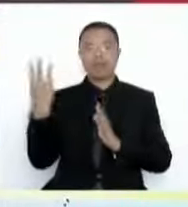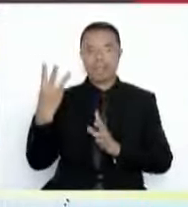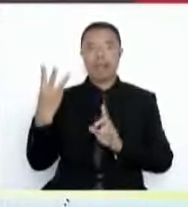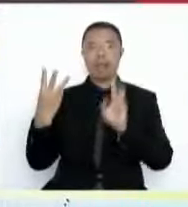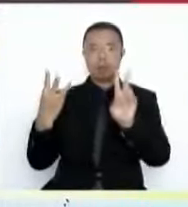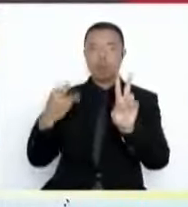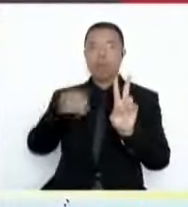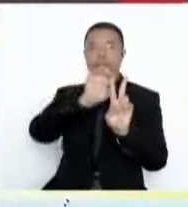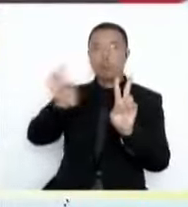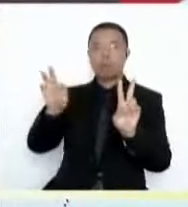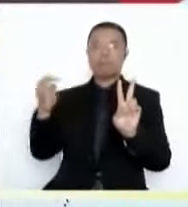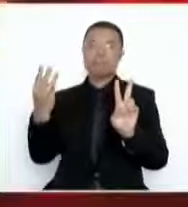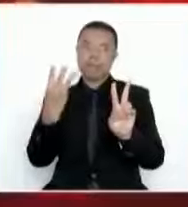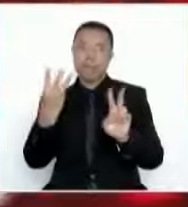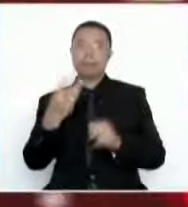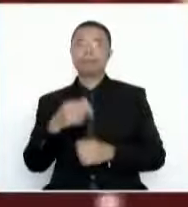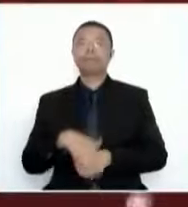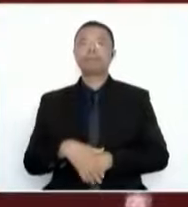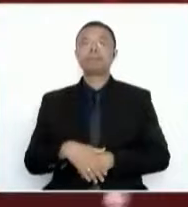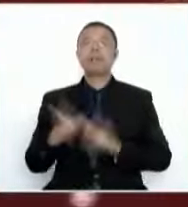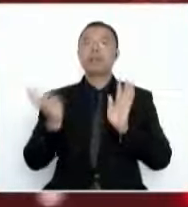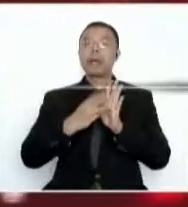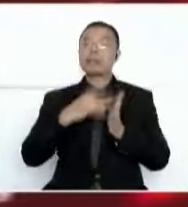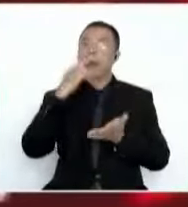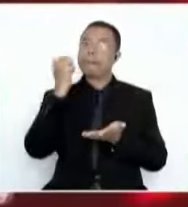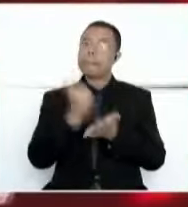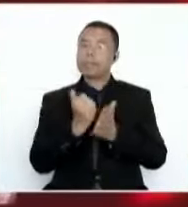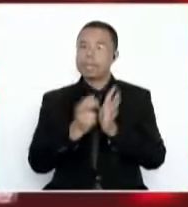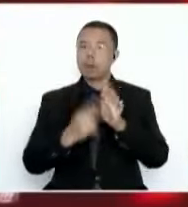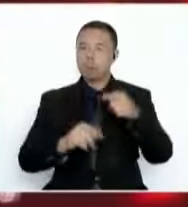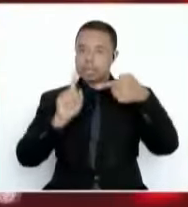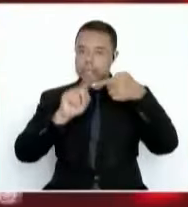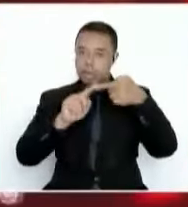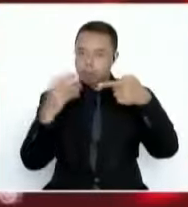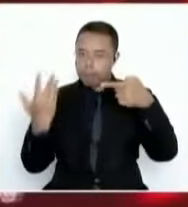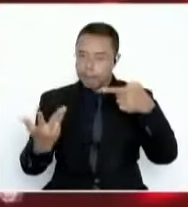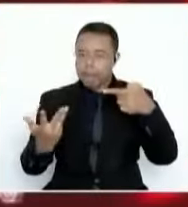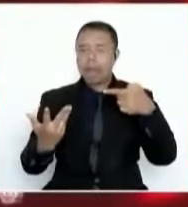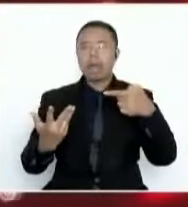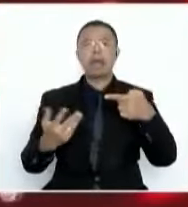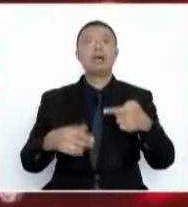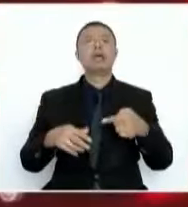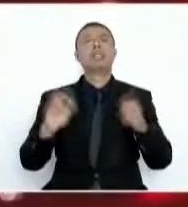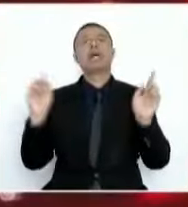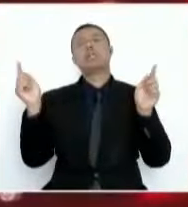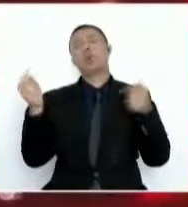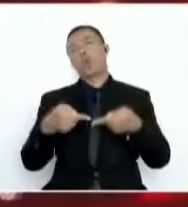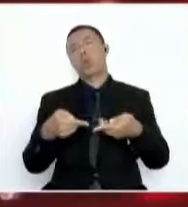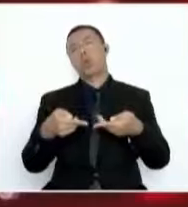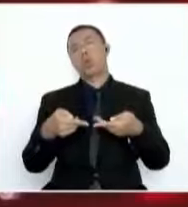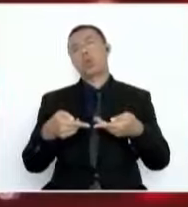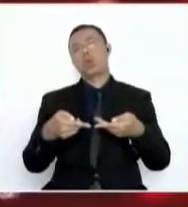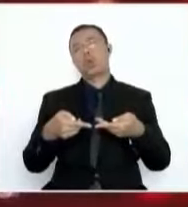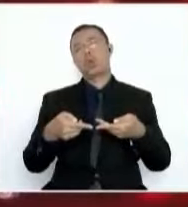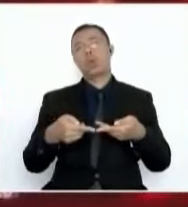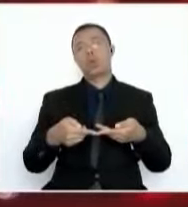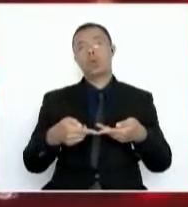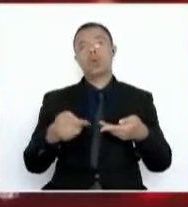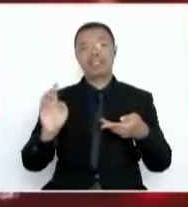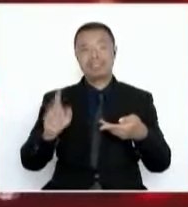persilakan waktu anda 1 menit ya permasalahan utama saat ini adalah ketidakcocokan antara